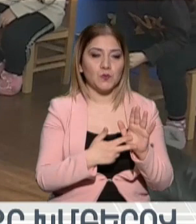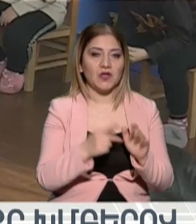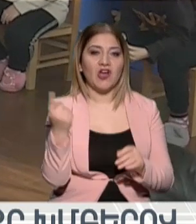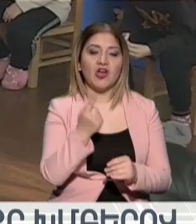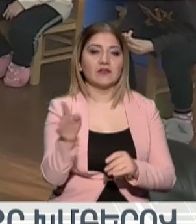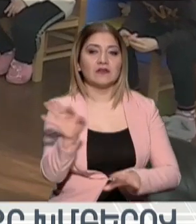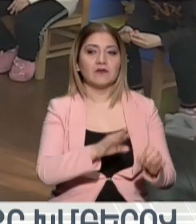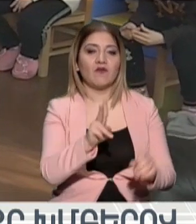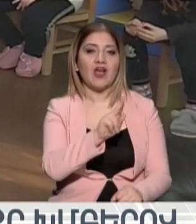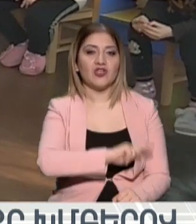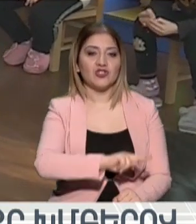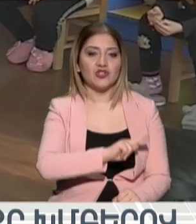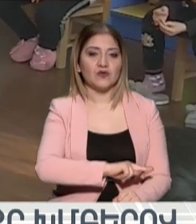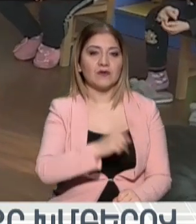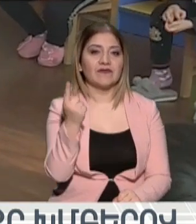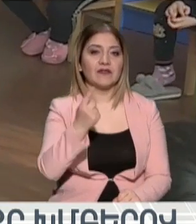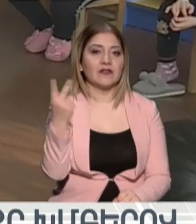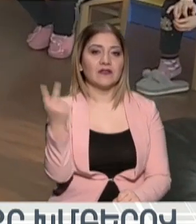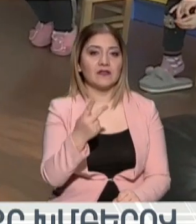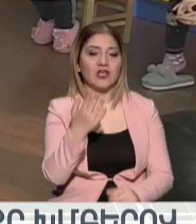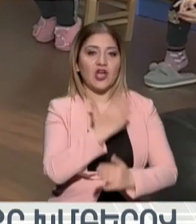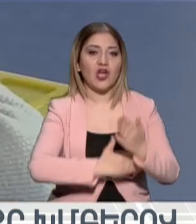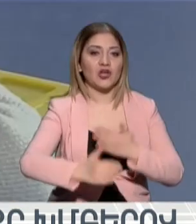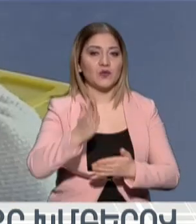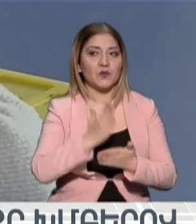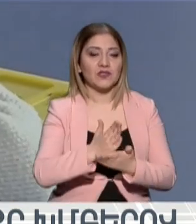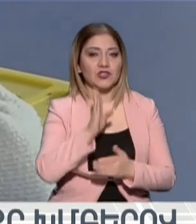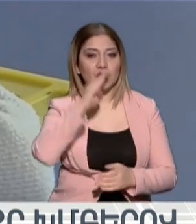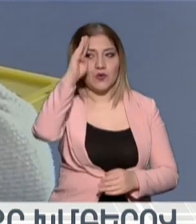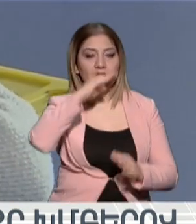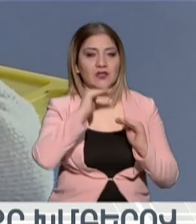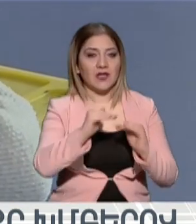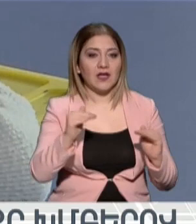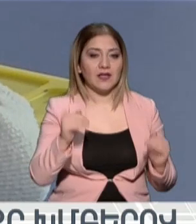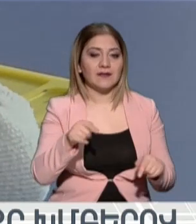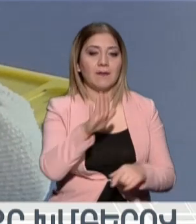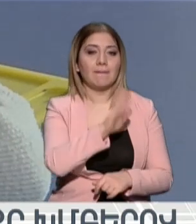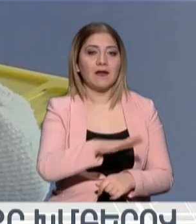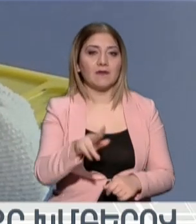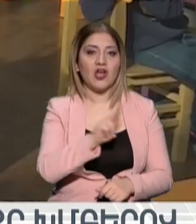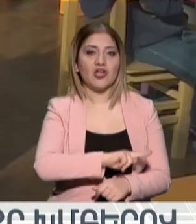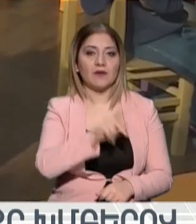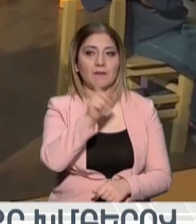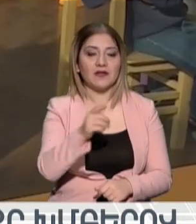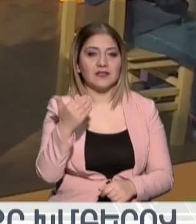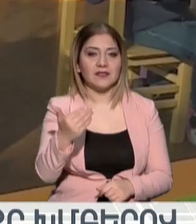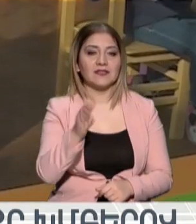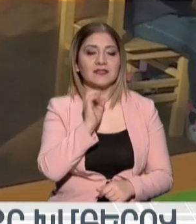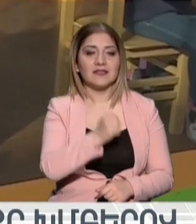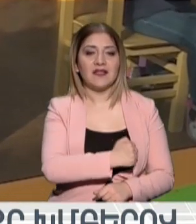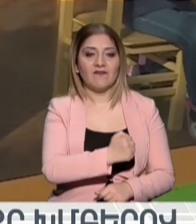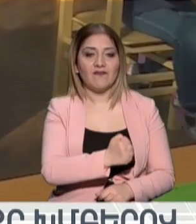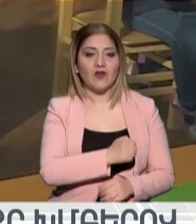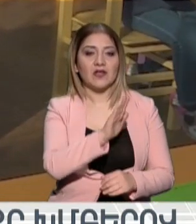Առաջնահերթությունը տրված է աշխատող, առաջին կամ երկրորդ կարգի հաշմանդամություն ունեցող ծնողներին, տվյալ մանկապարտեզի աշխատակիցների,